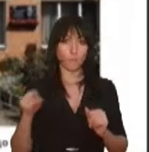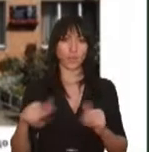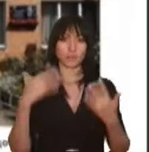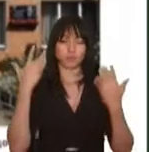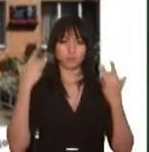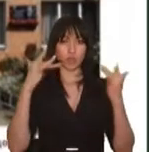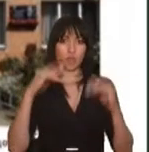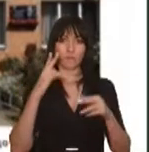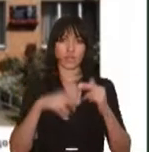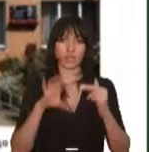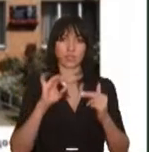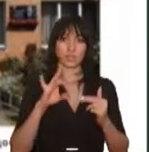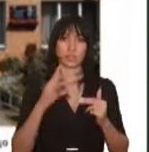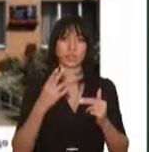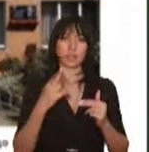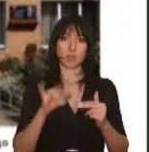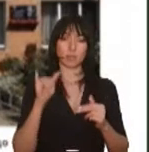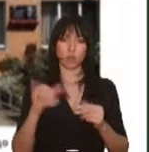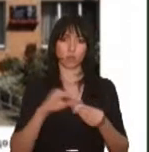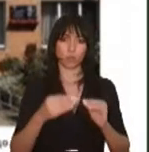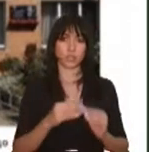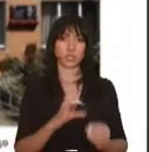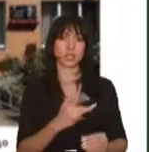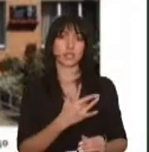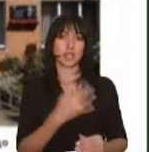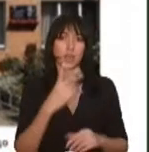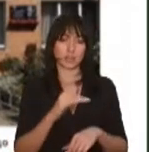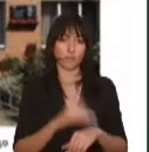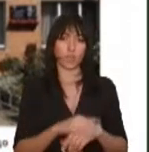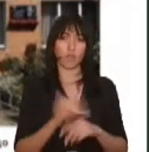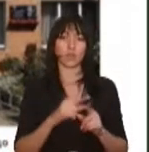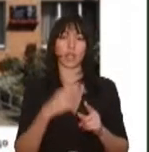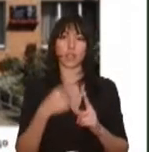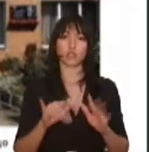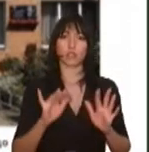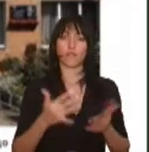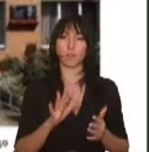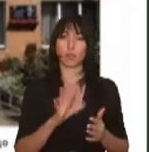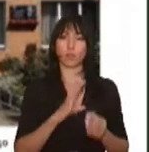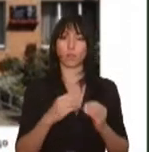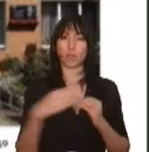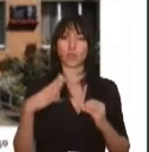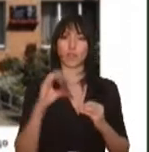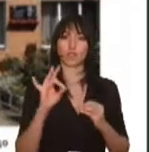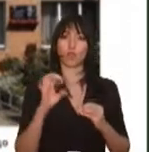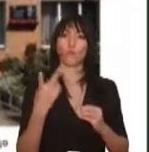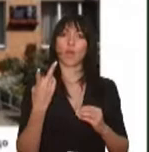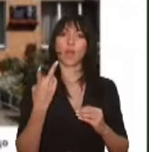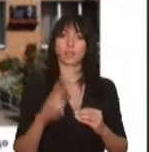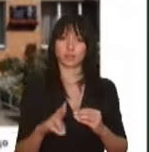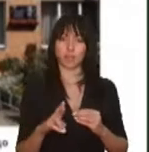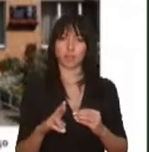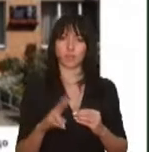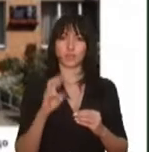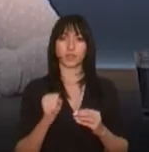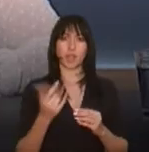серпня у нього виявили патологію серцем. А також інший випадок трапився 15 вересня. На